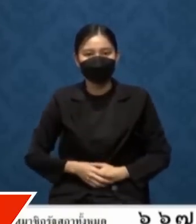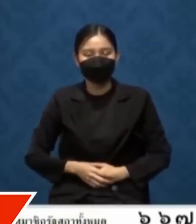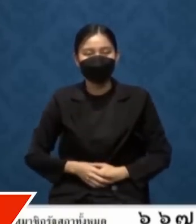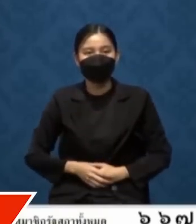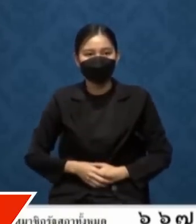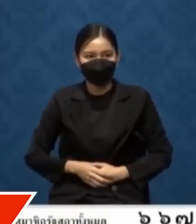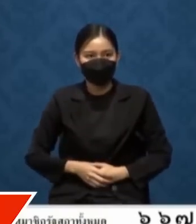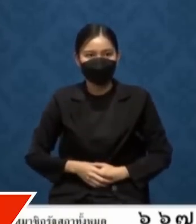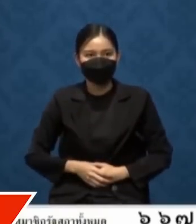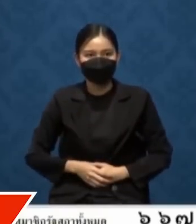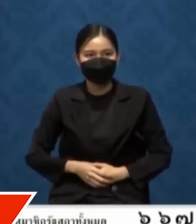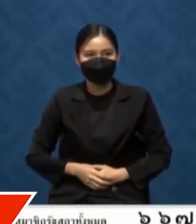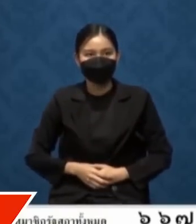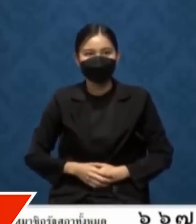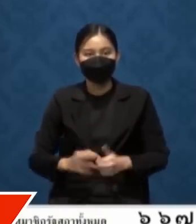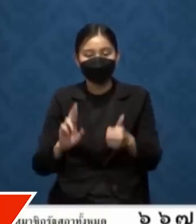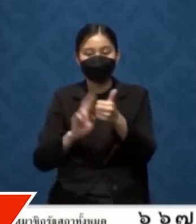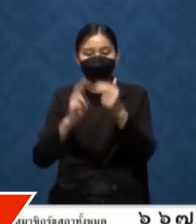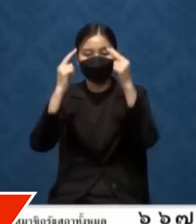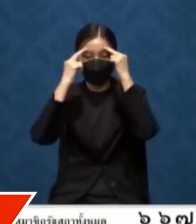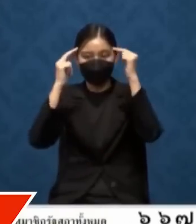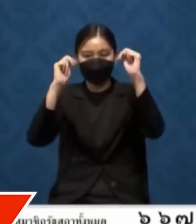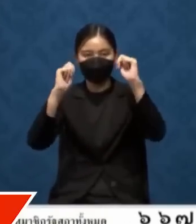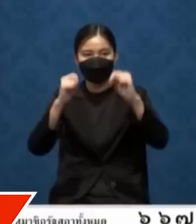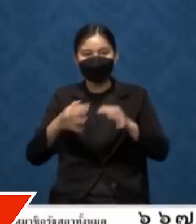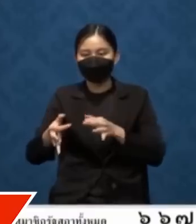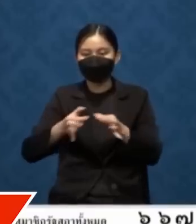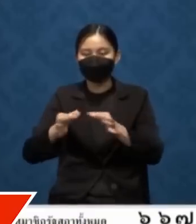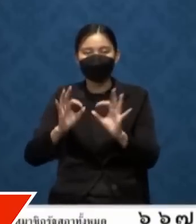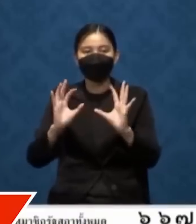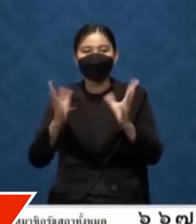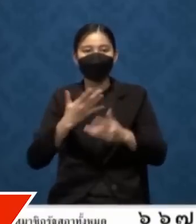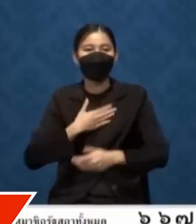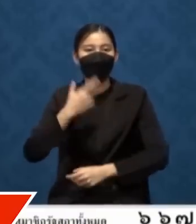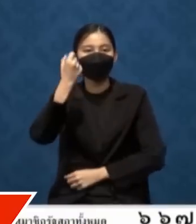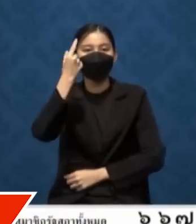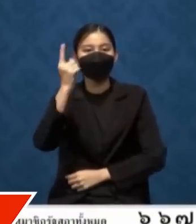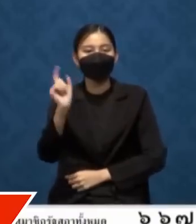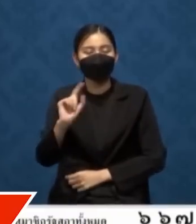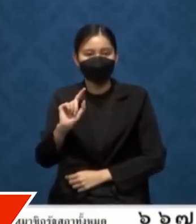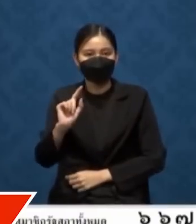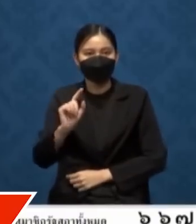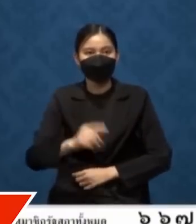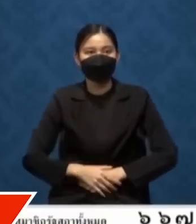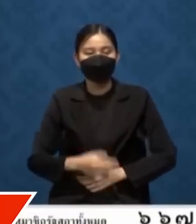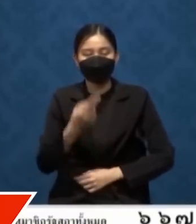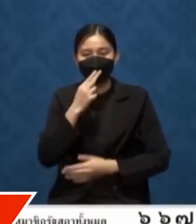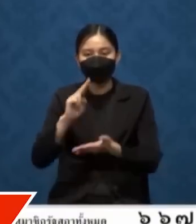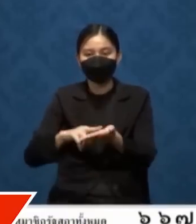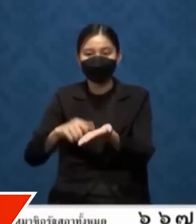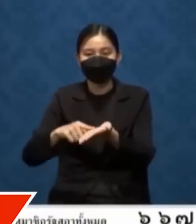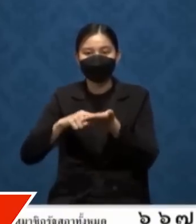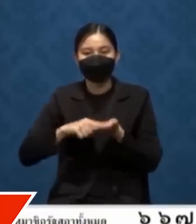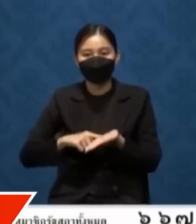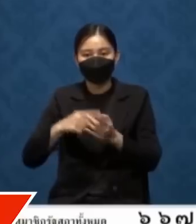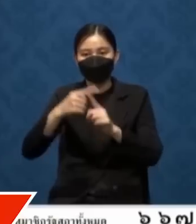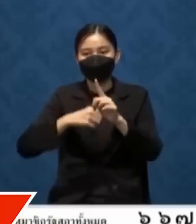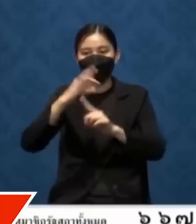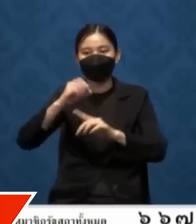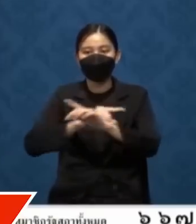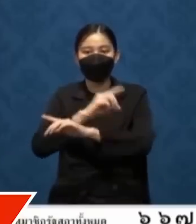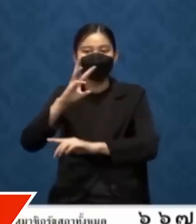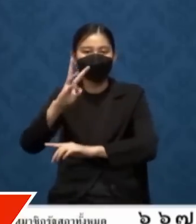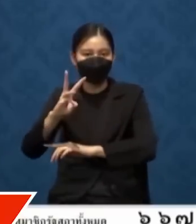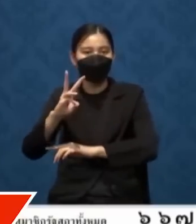การแทนนายกรัฐมัตรีถ้ไมต้องชี้แงหครับผมก็ใจดีว่าวนที่ส่นนสือ 6 กายา 265นัน